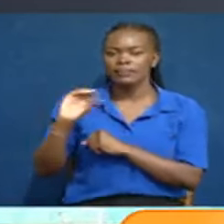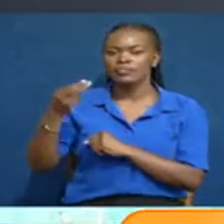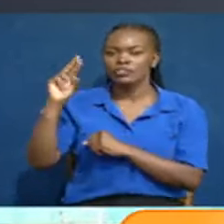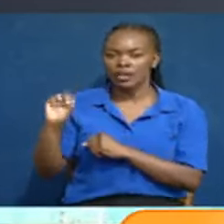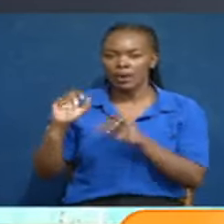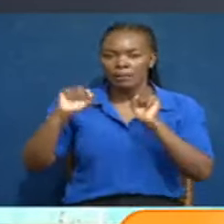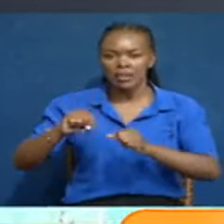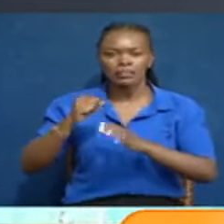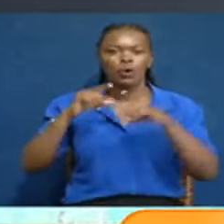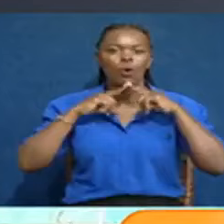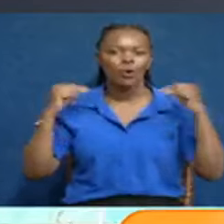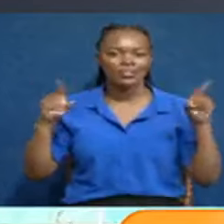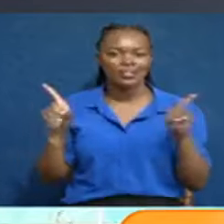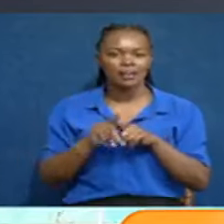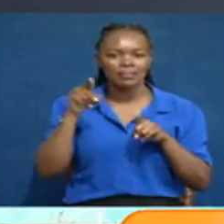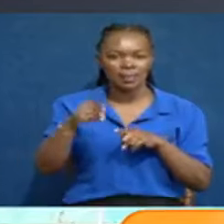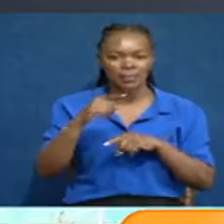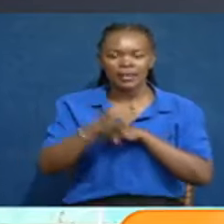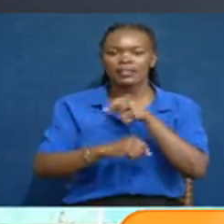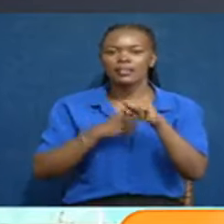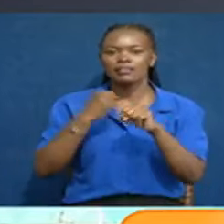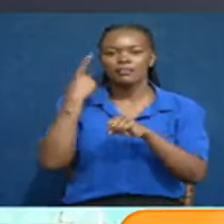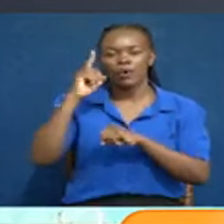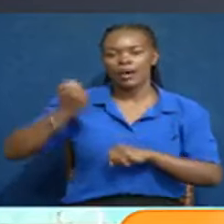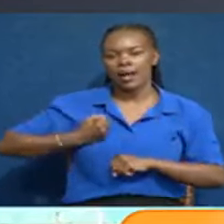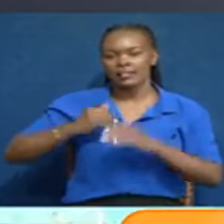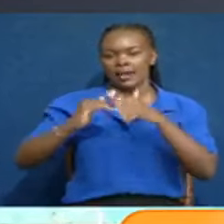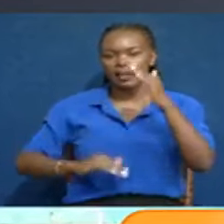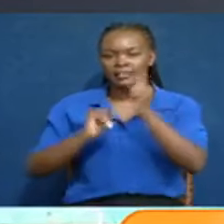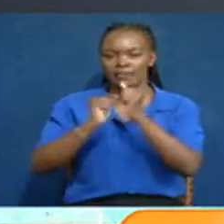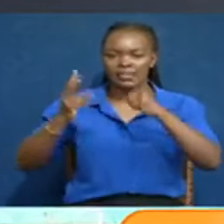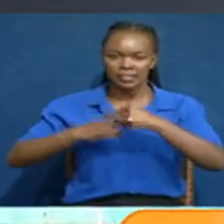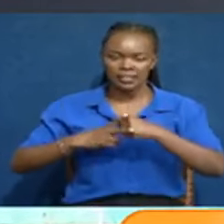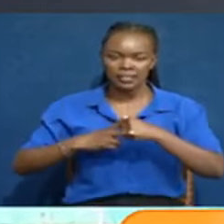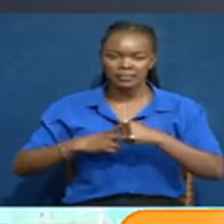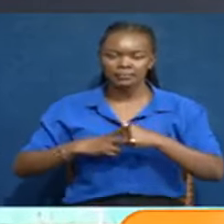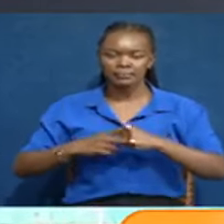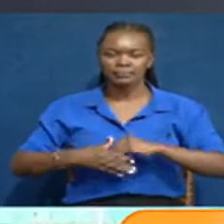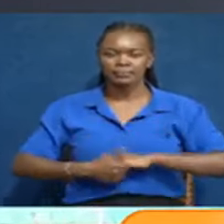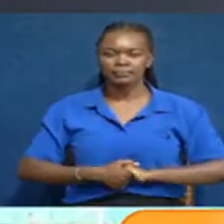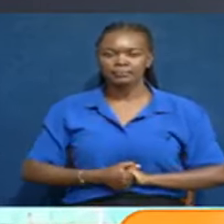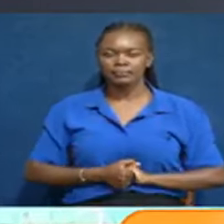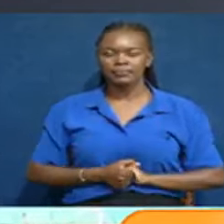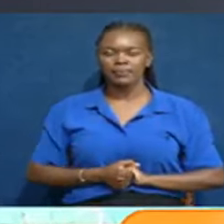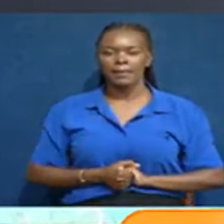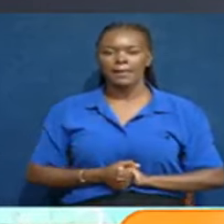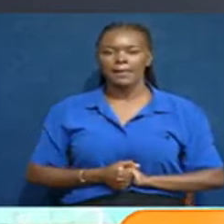lililoweza kuandaa mchuano wa kombe la dunia kwa wasichana chini ya miaka 17. Lukman Mahmud, Citizen